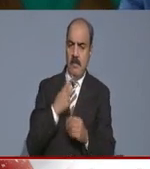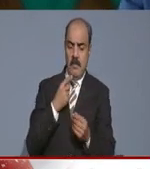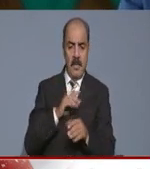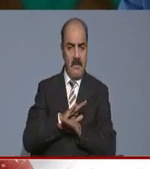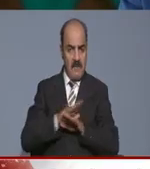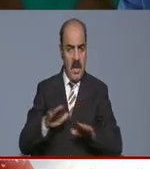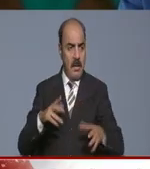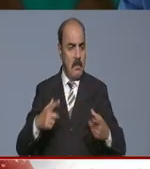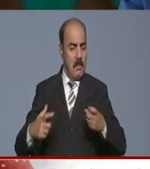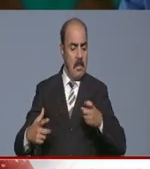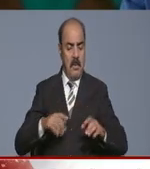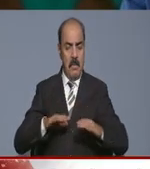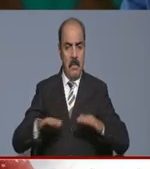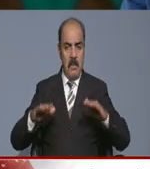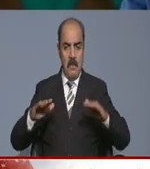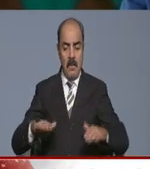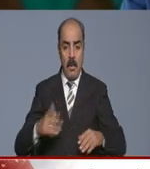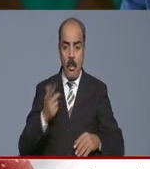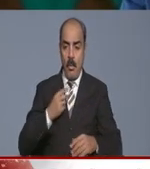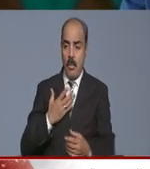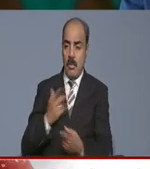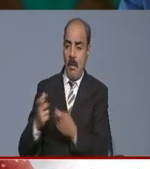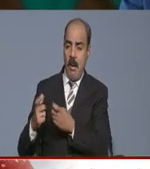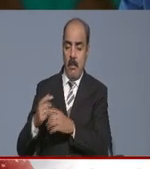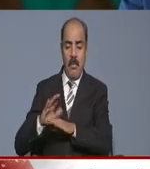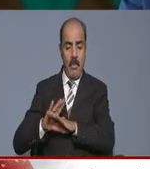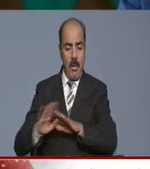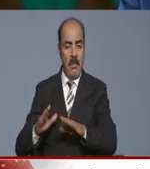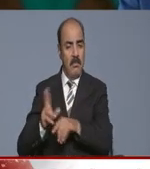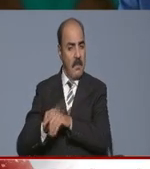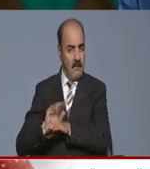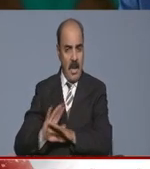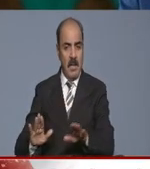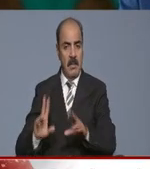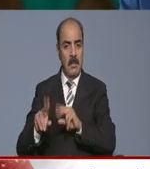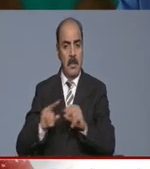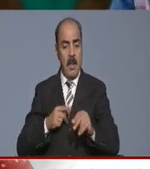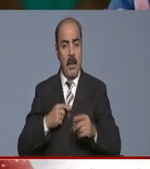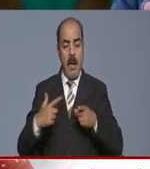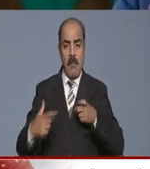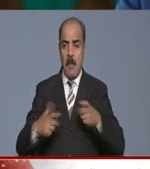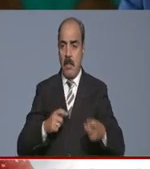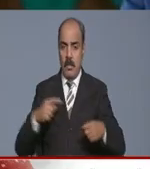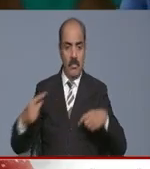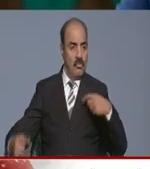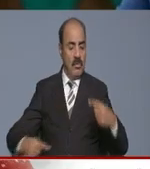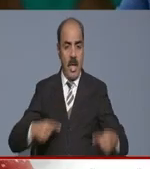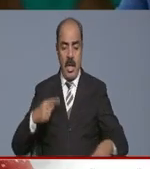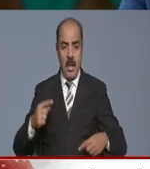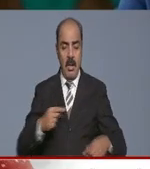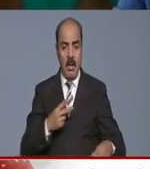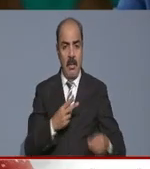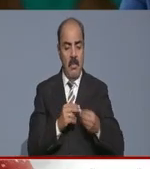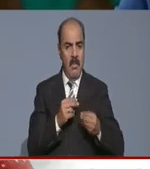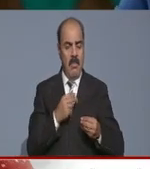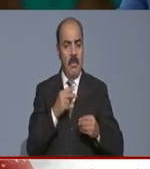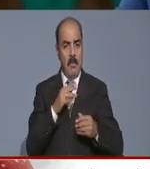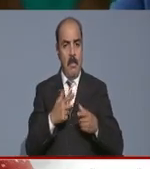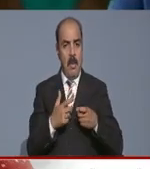الصراع الحتمي في أوكرانيا. وكما أننا لدينا حربين، مع احتمال أن تتطور إلى